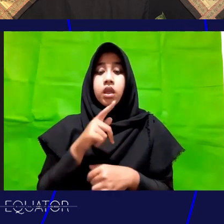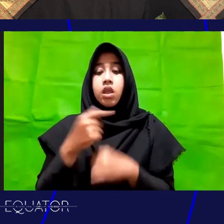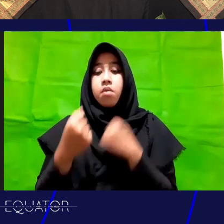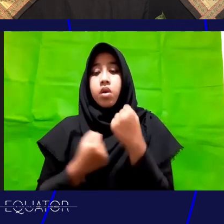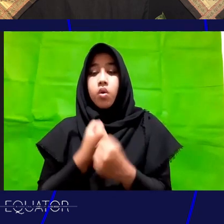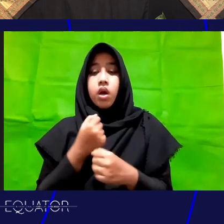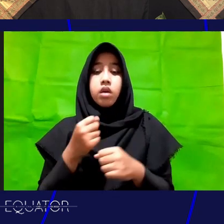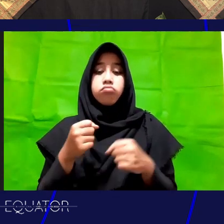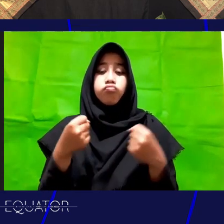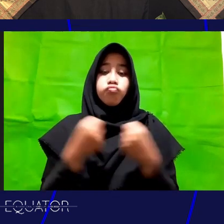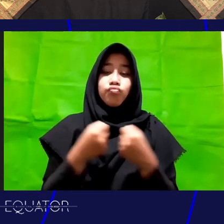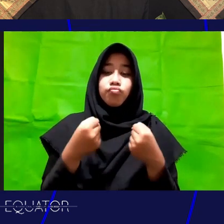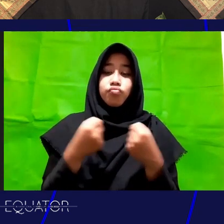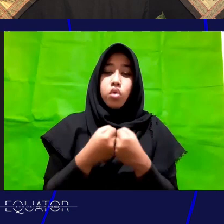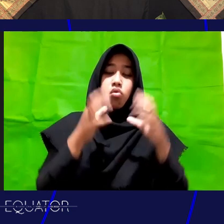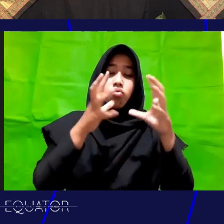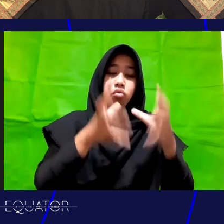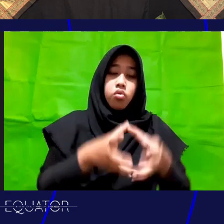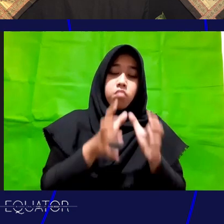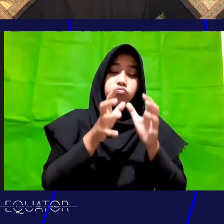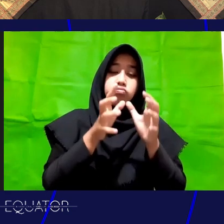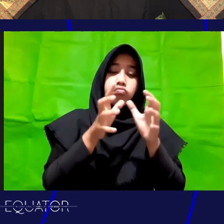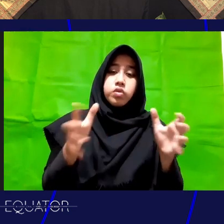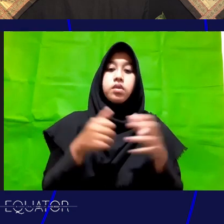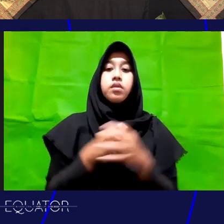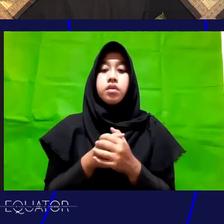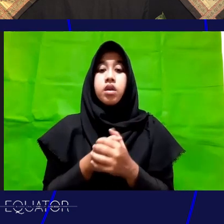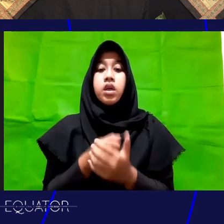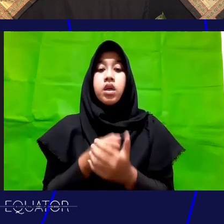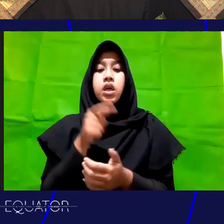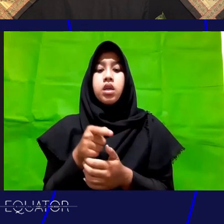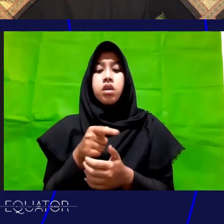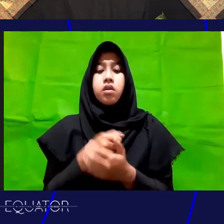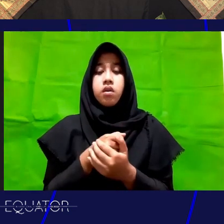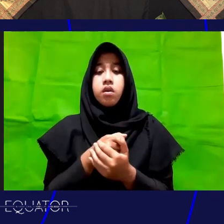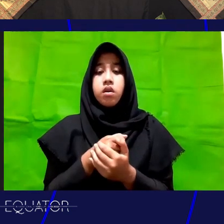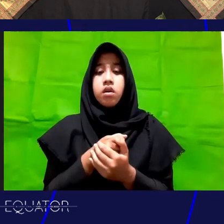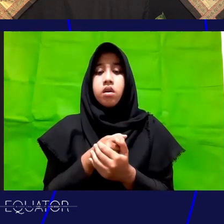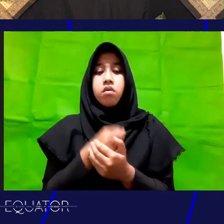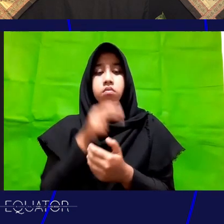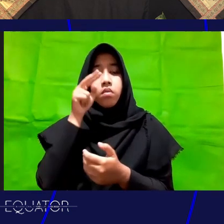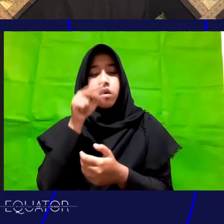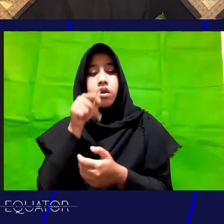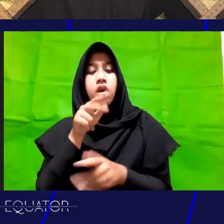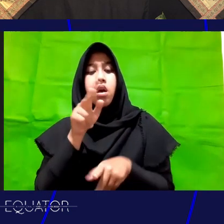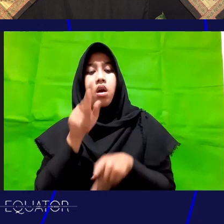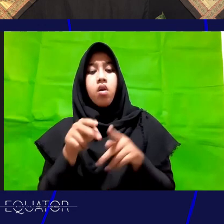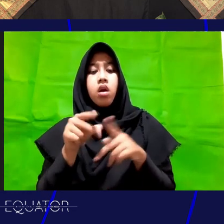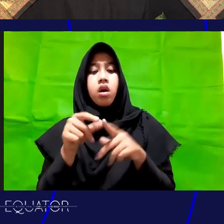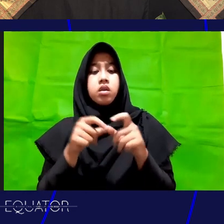global berskala besar. Gitu. Jadi ini memupus pandangan kita bahwa residensi ke luar negeri dengan